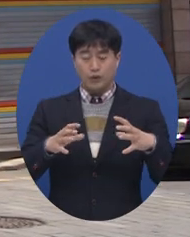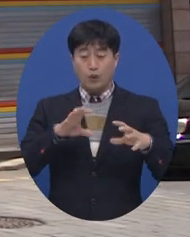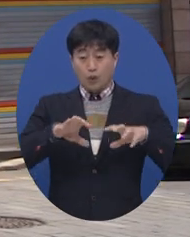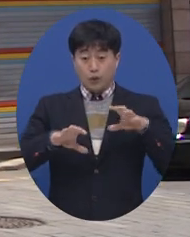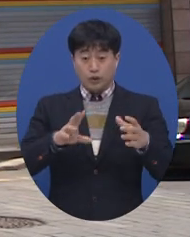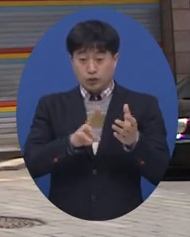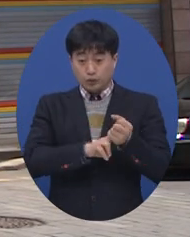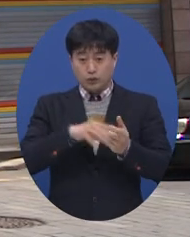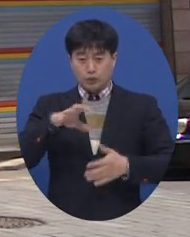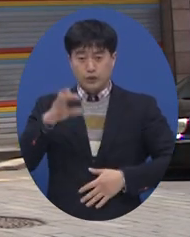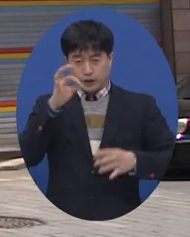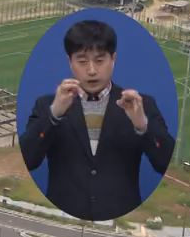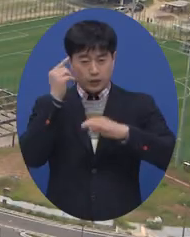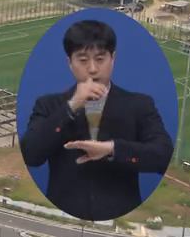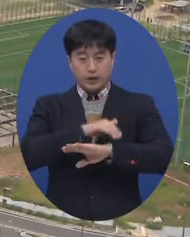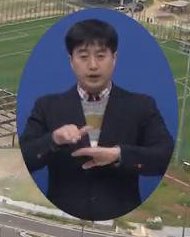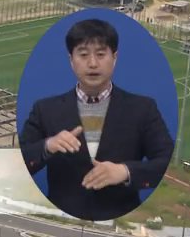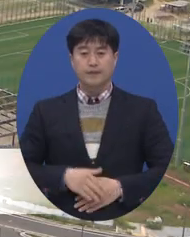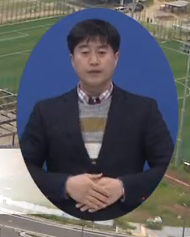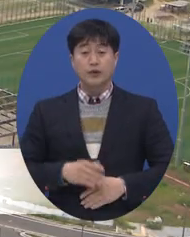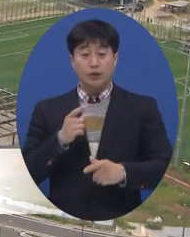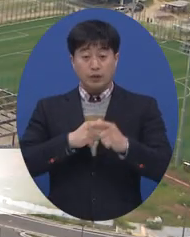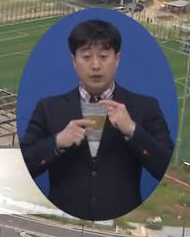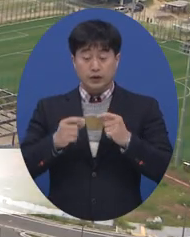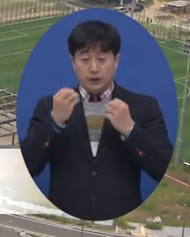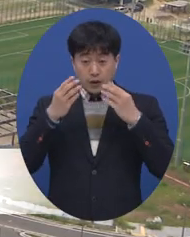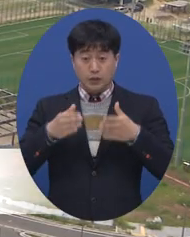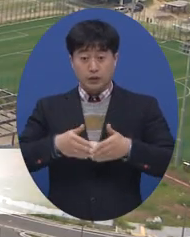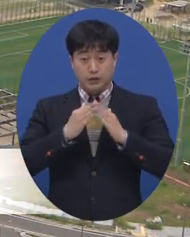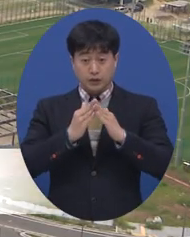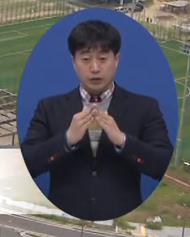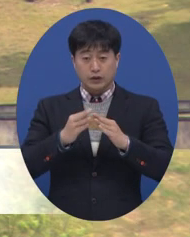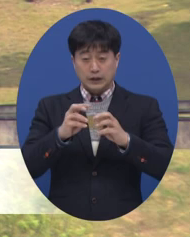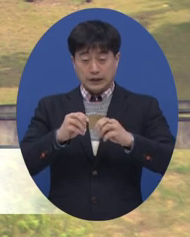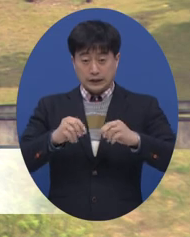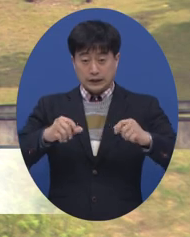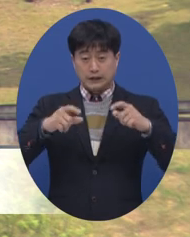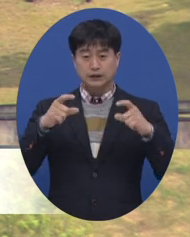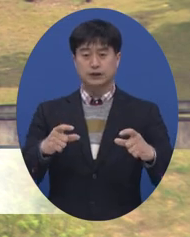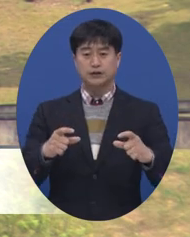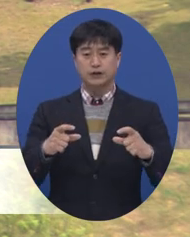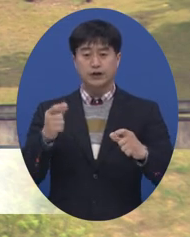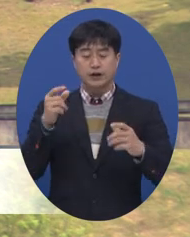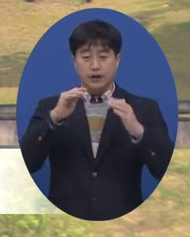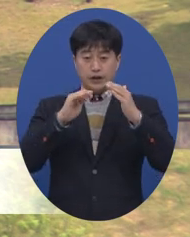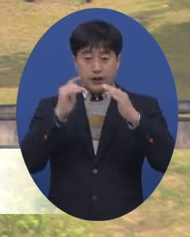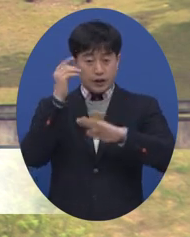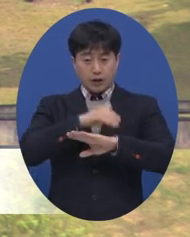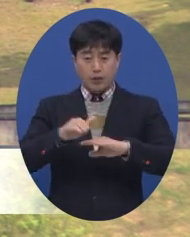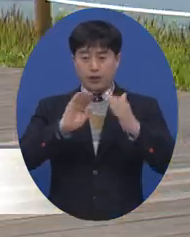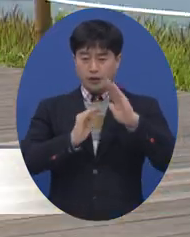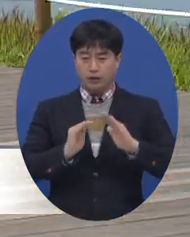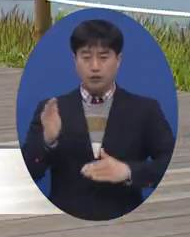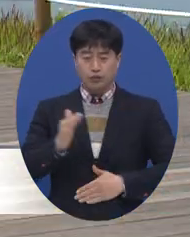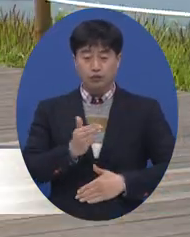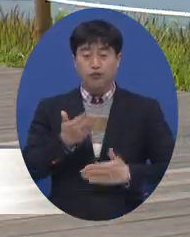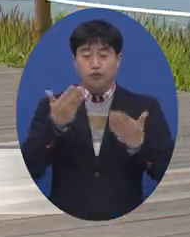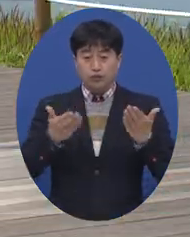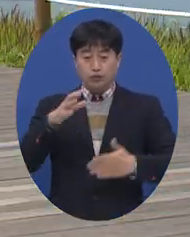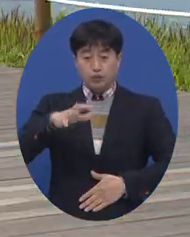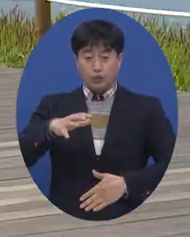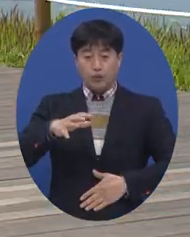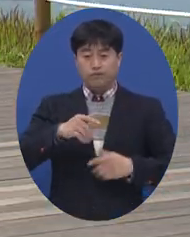공간들을 찾을 예정입니다 더불어 새로 생기는 공공택지 지구의 경우엔 계획 단계에서부터 출 공간을 확대해